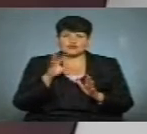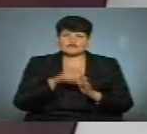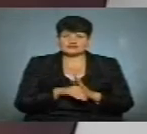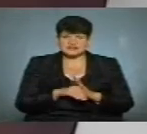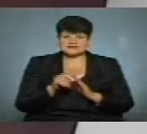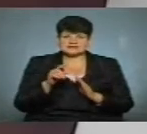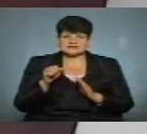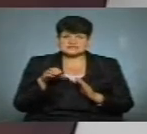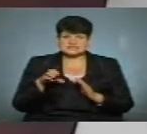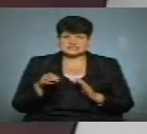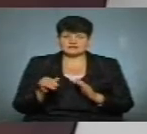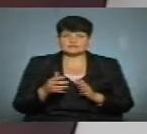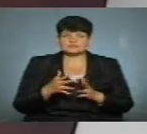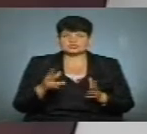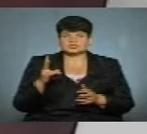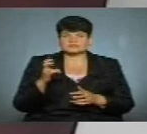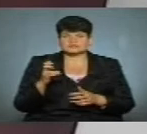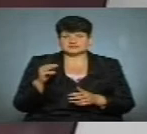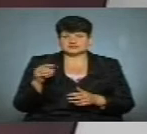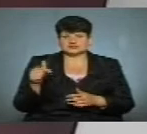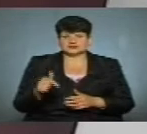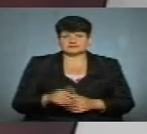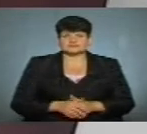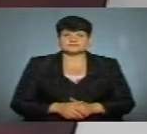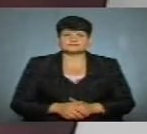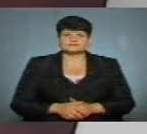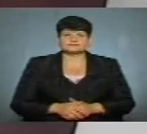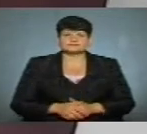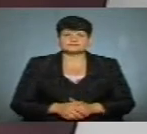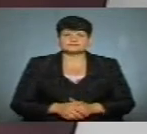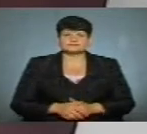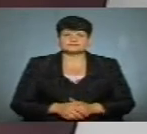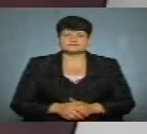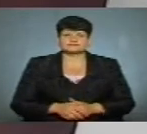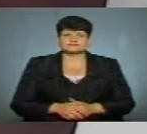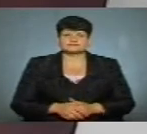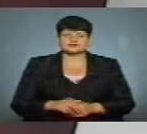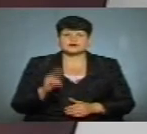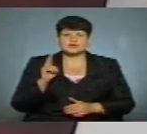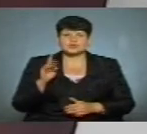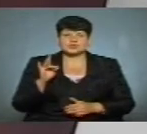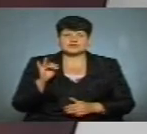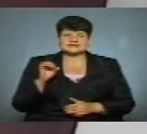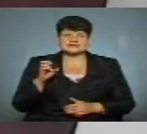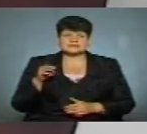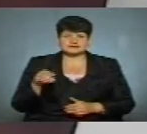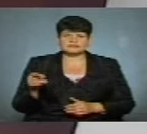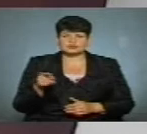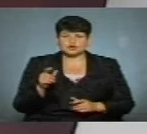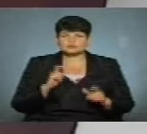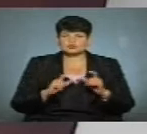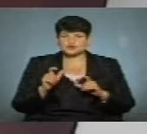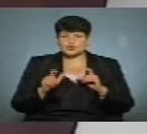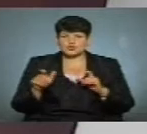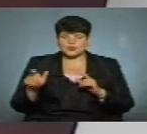заставу більше 200 тисяч гривень. Курсанти Тернопільського коледжу з посиленою